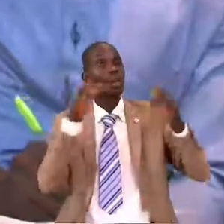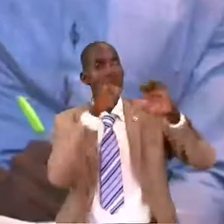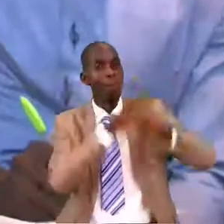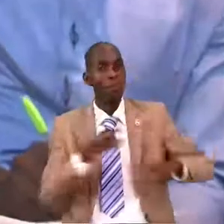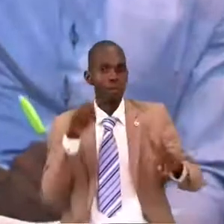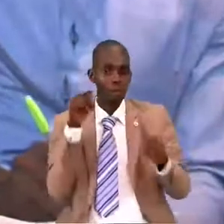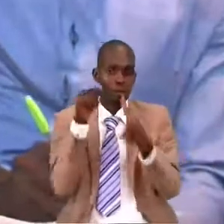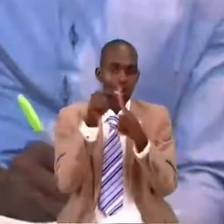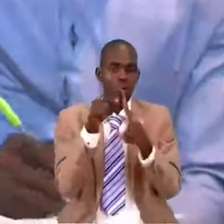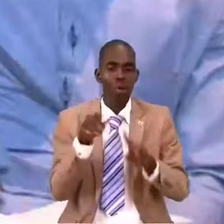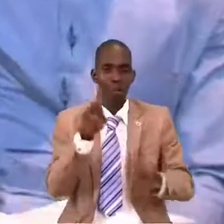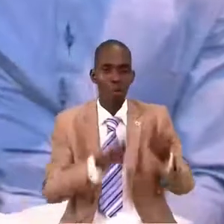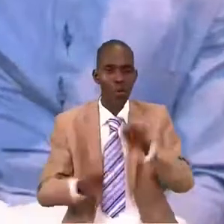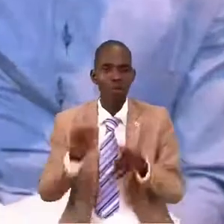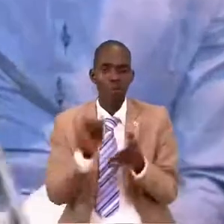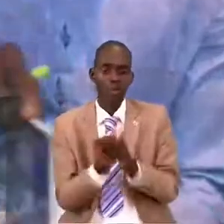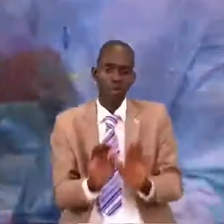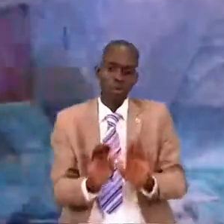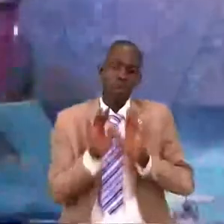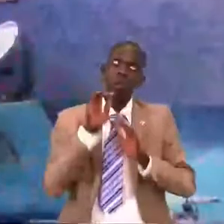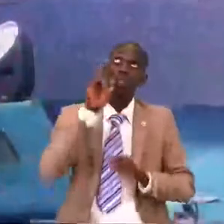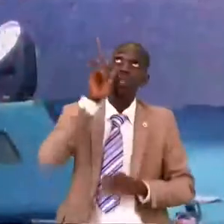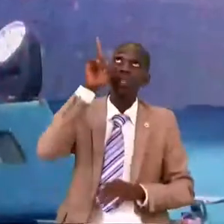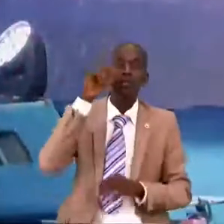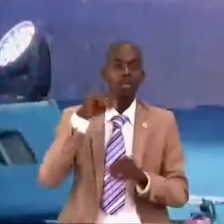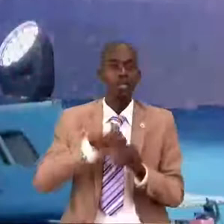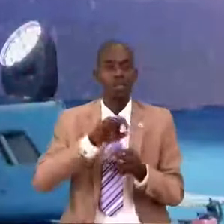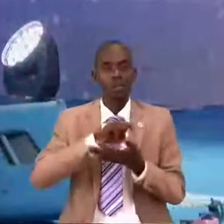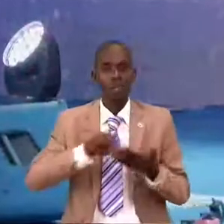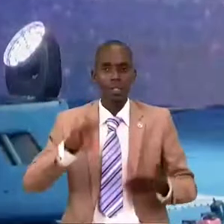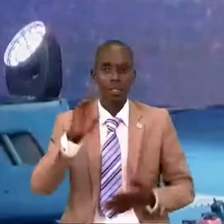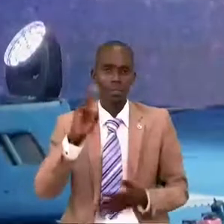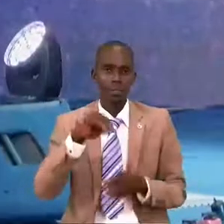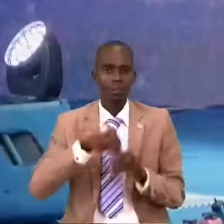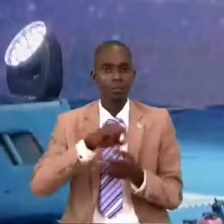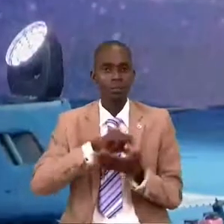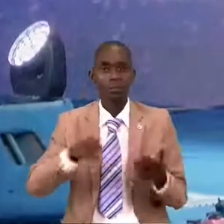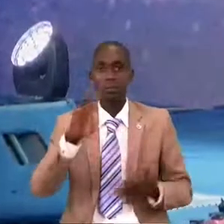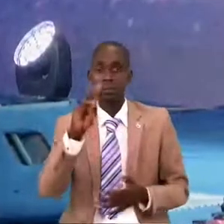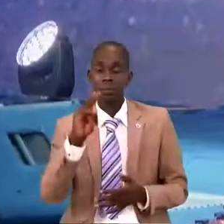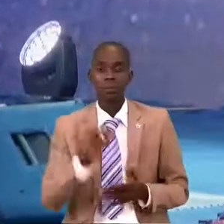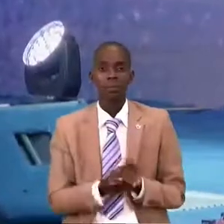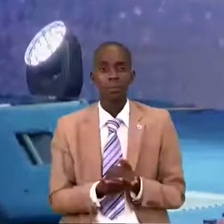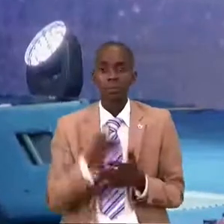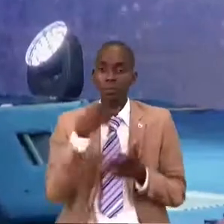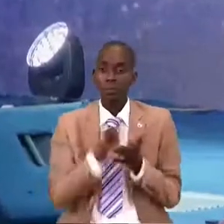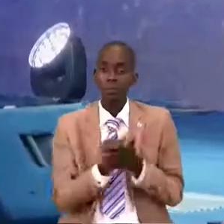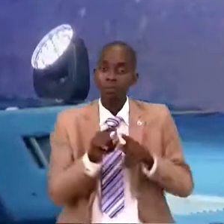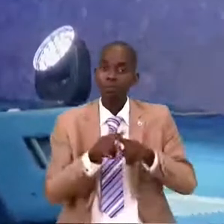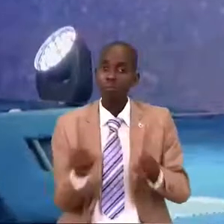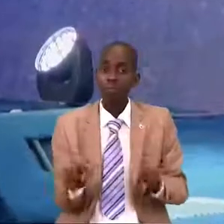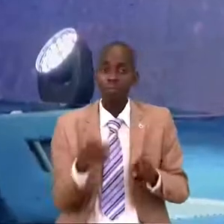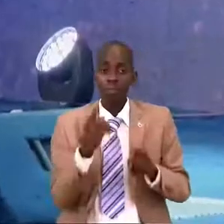Verset 17, il dit, « Mais la bonté de l'Éternel dure à jamais. » Pour ceux qui